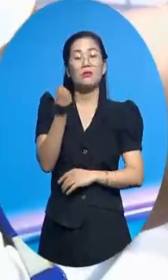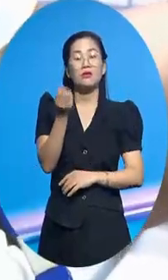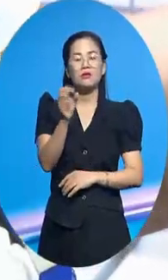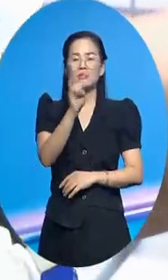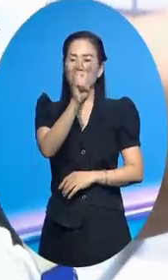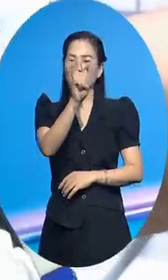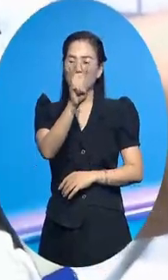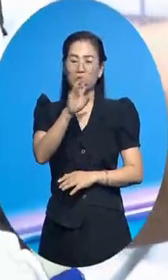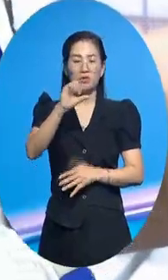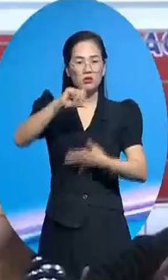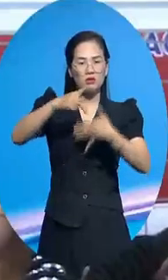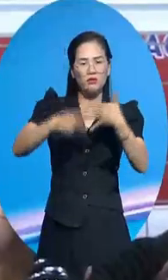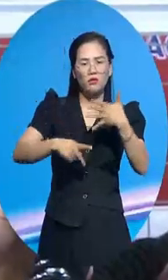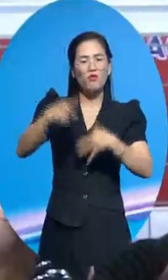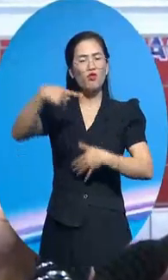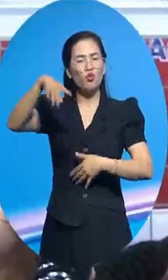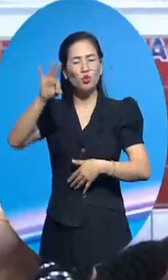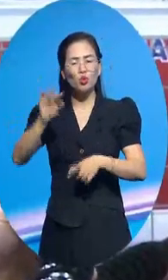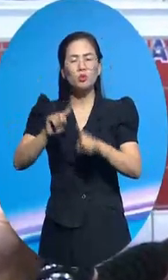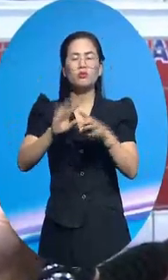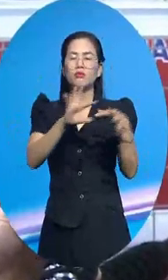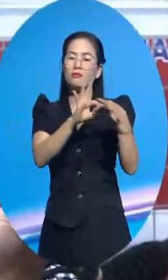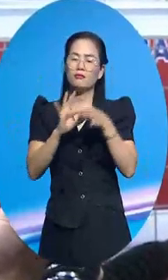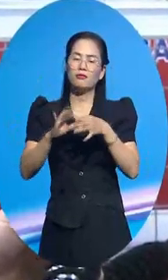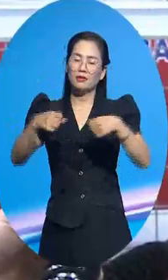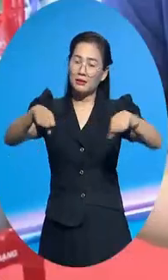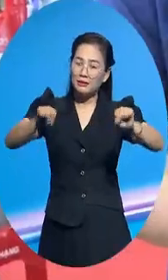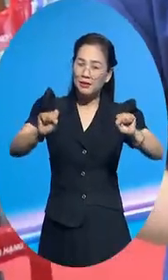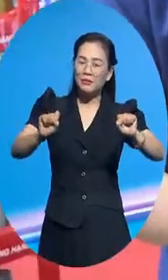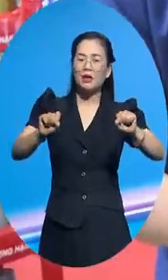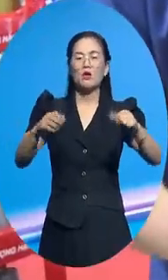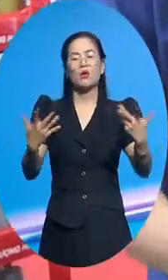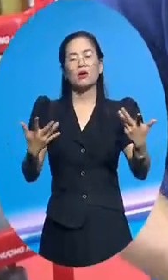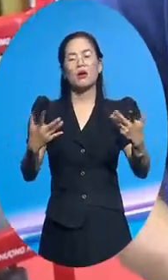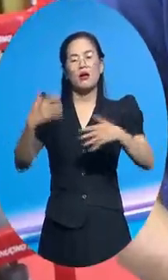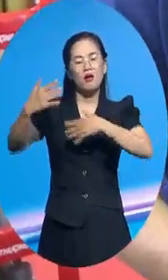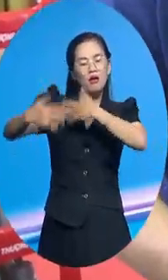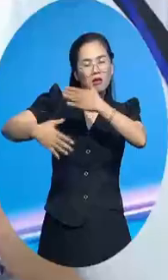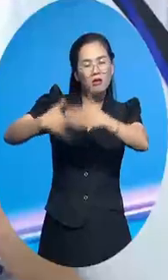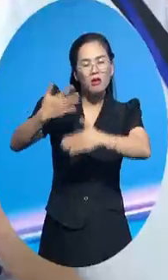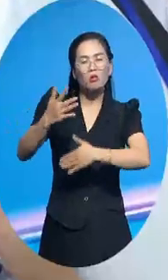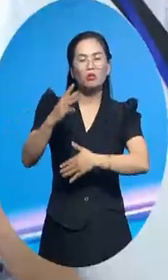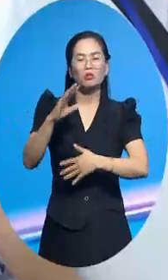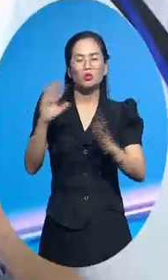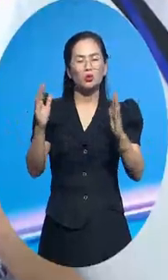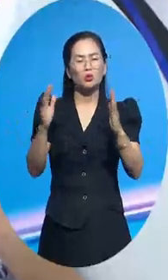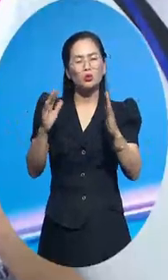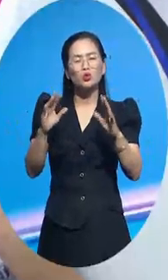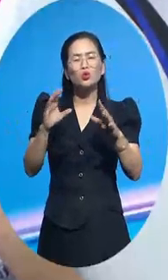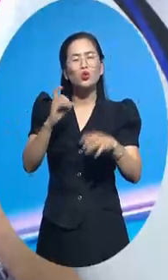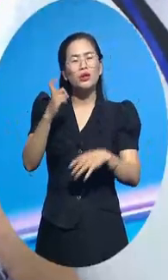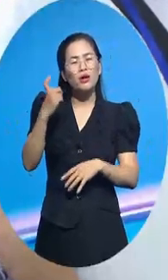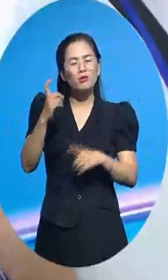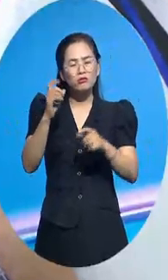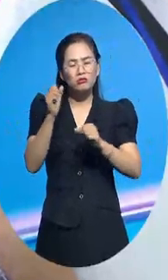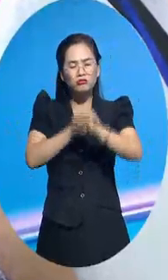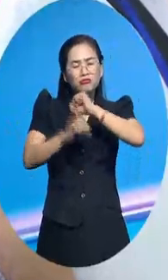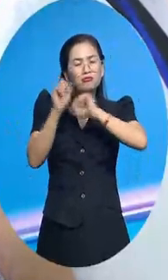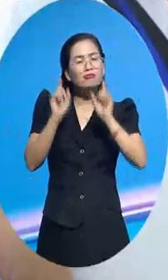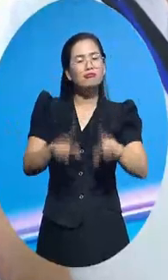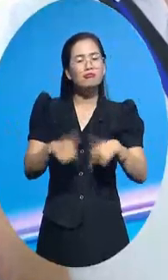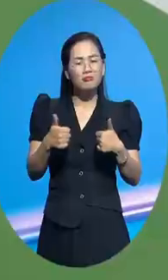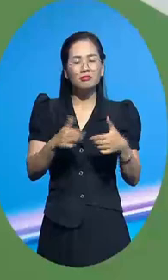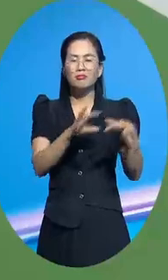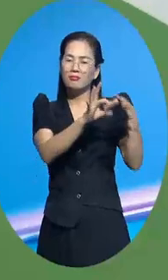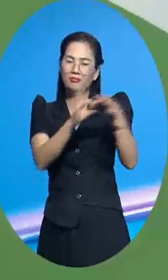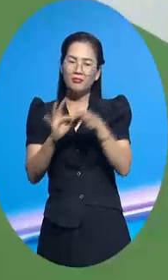hàng sản phẩm phụ tùng liên quan đến động cơ xe máy, hệ thống truyền động, giảm xóc, bơm nhiên liệu theo tiêu chuẩn OIM của hãng